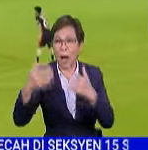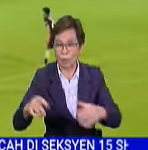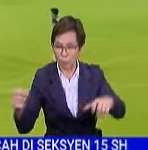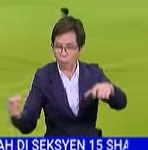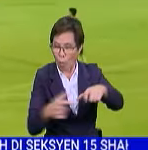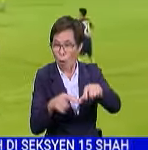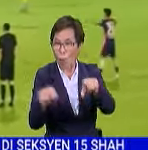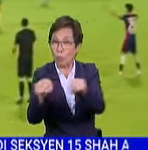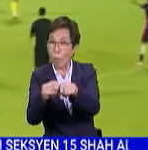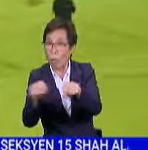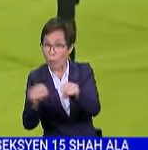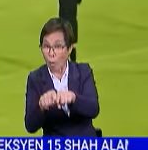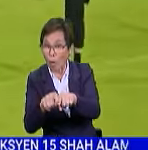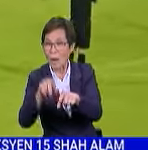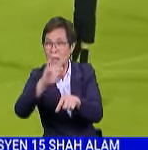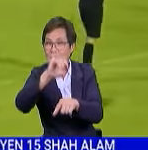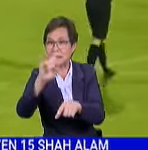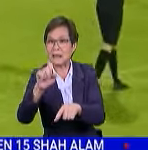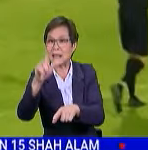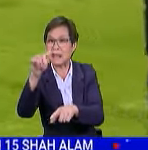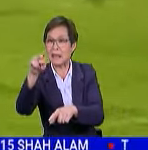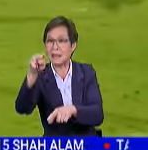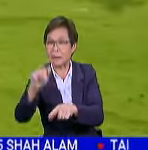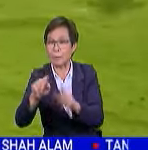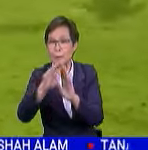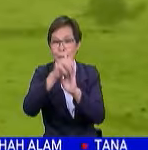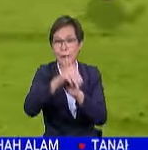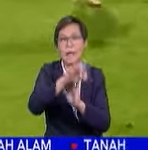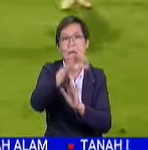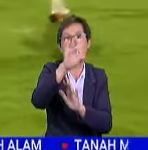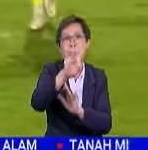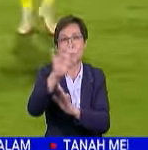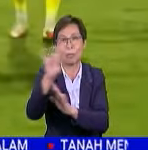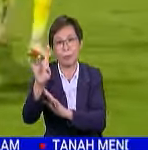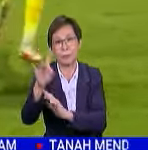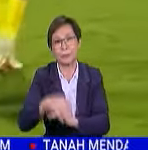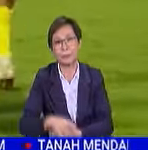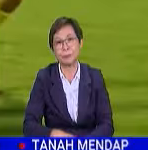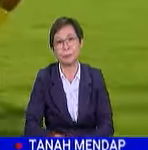penyamaan pemain Zelina Samuel Javacek pada minit ke-88.